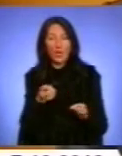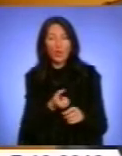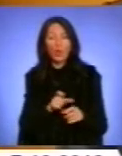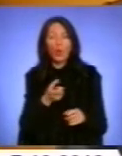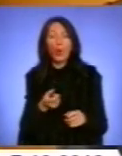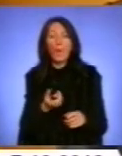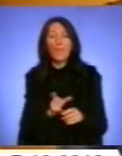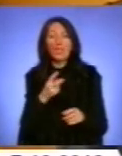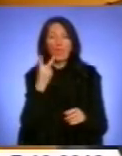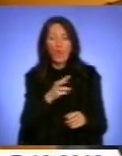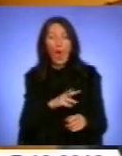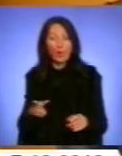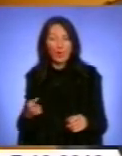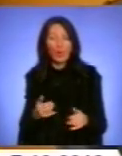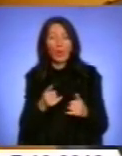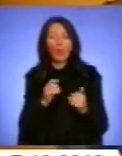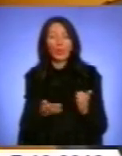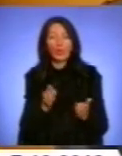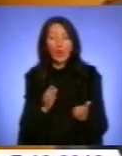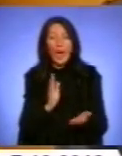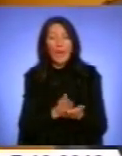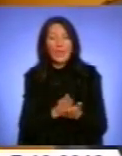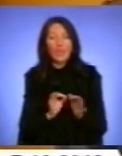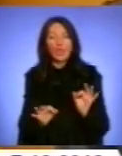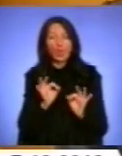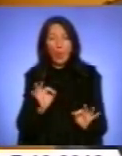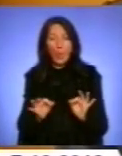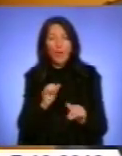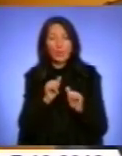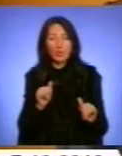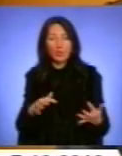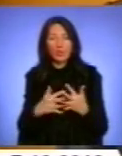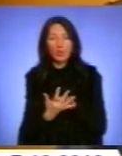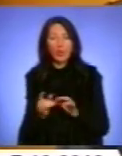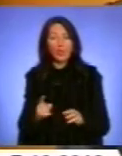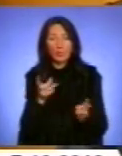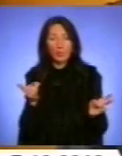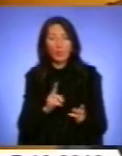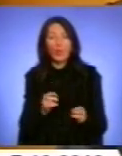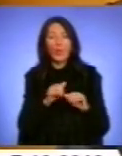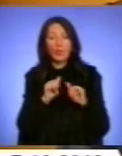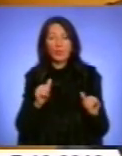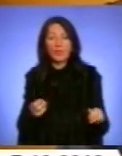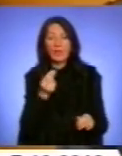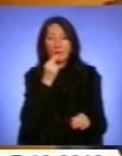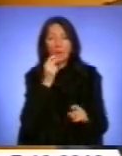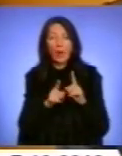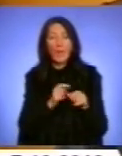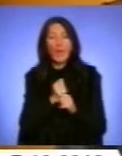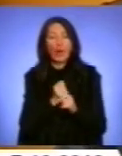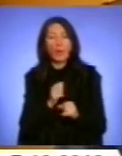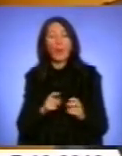для того, щоб, оскільки є нормальний розвиток сільського господарства, потрібно, щоб розвивалася харчова і переробна промисловість.